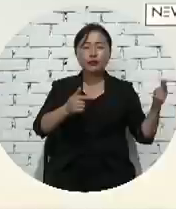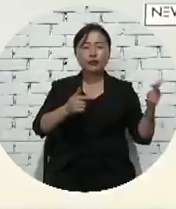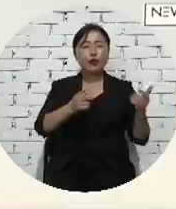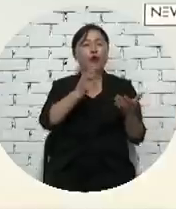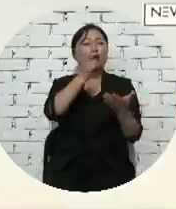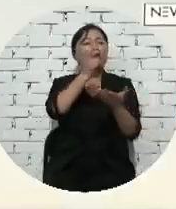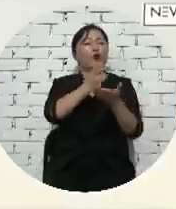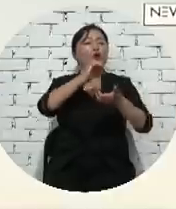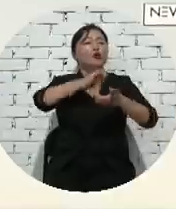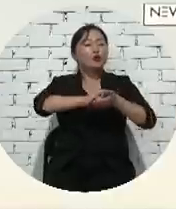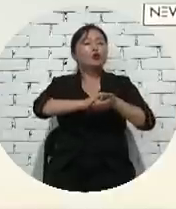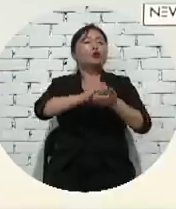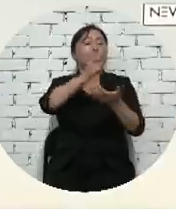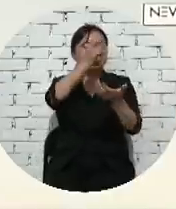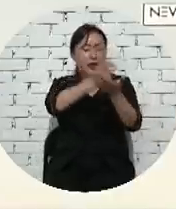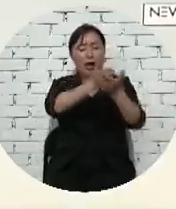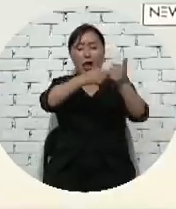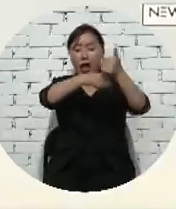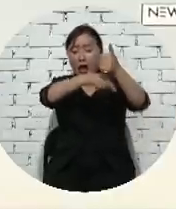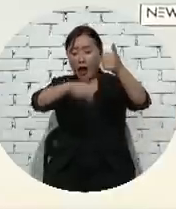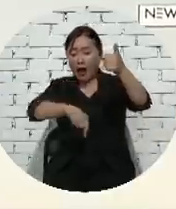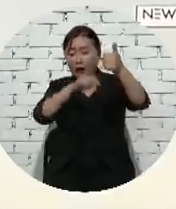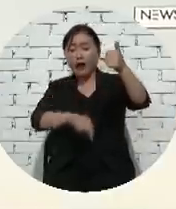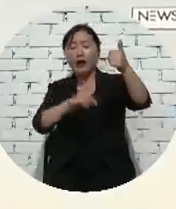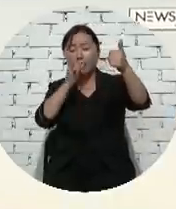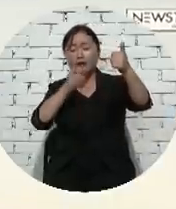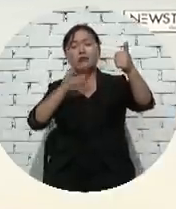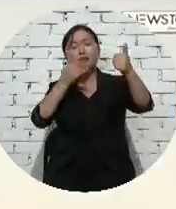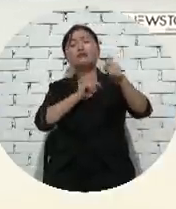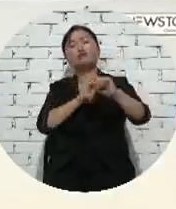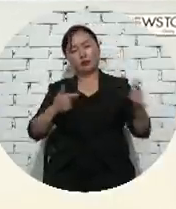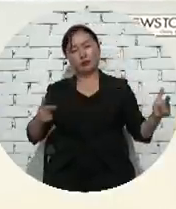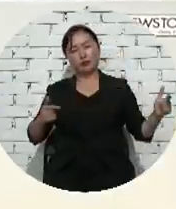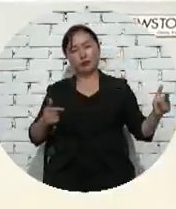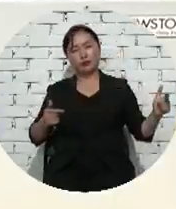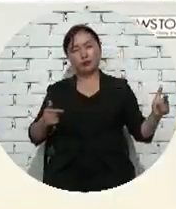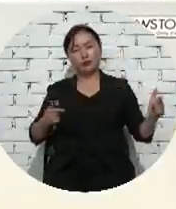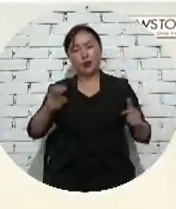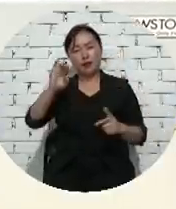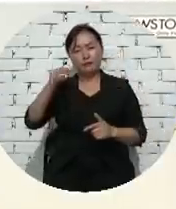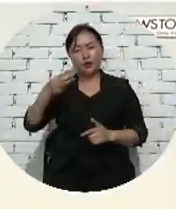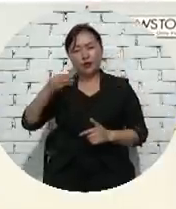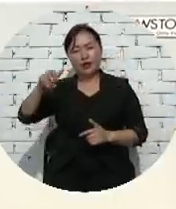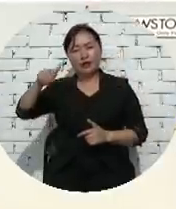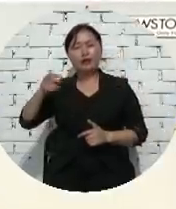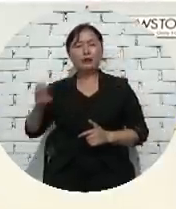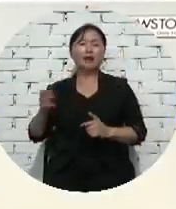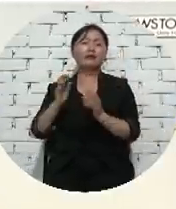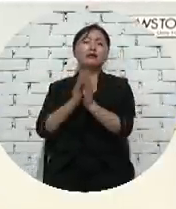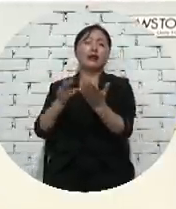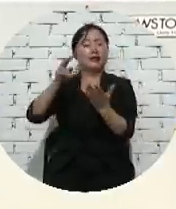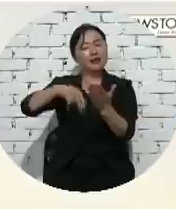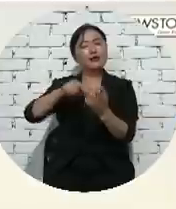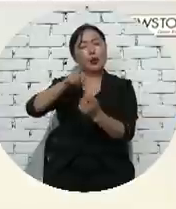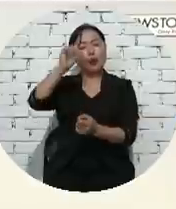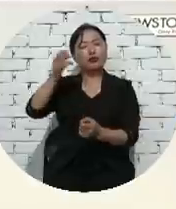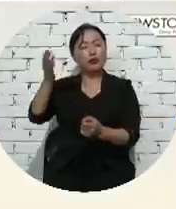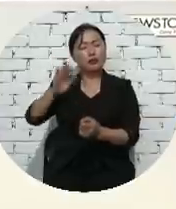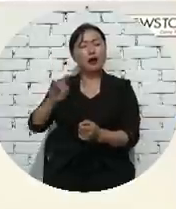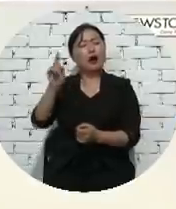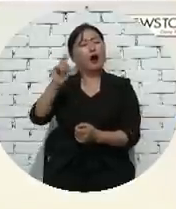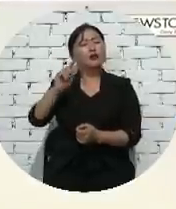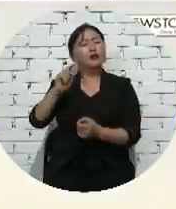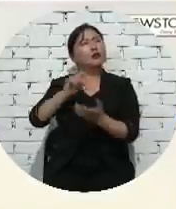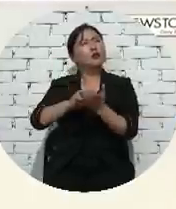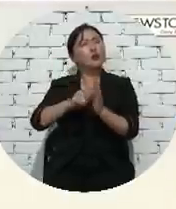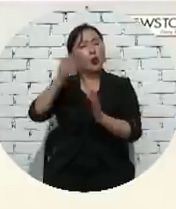아래 것을 부정식품이라고 하는 겁니다. 예. 그러니까 그 프리드만 책도 저 읽은 지가 좀 오래되지만 예. 제가 어느 부분이